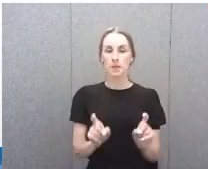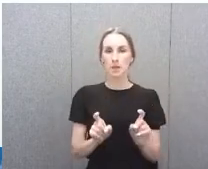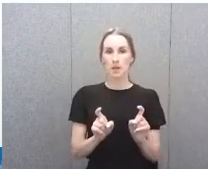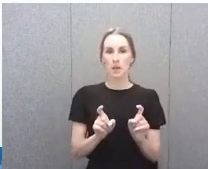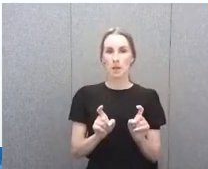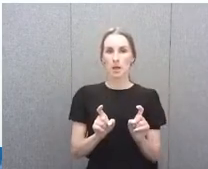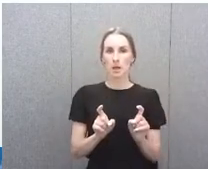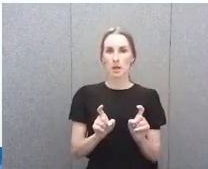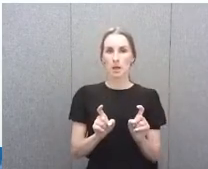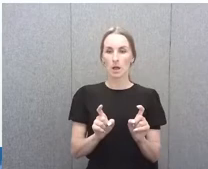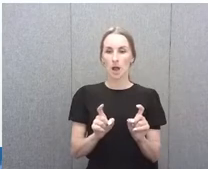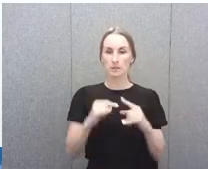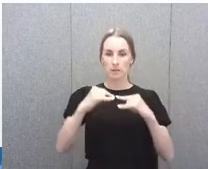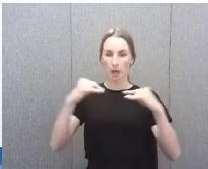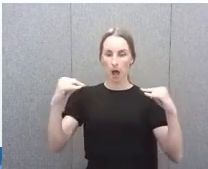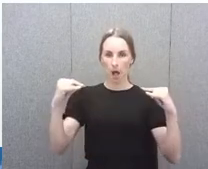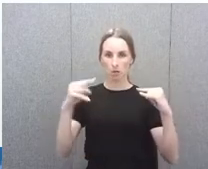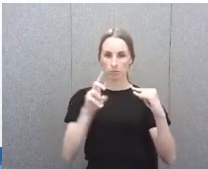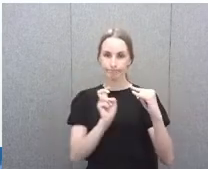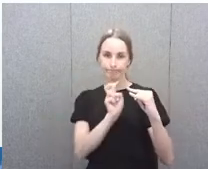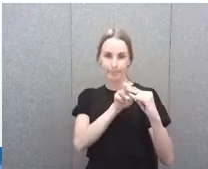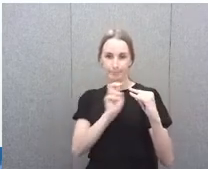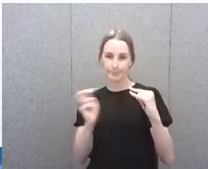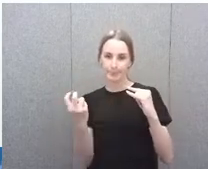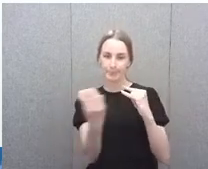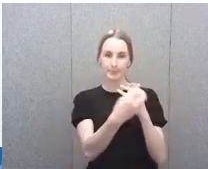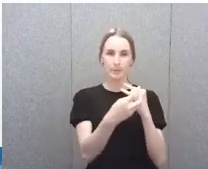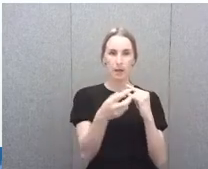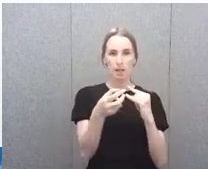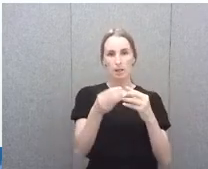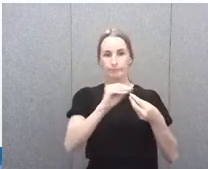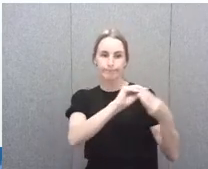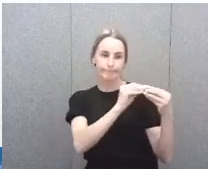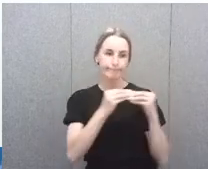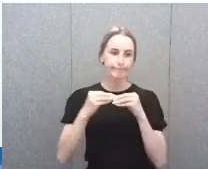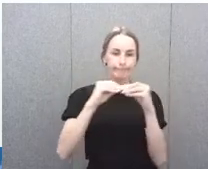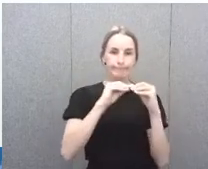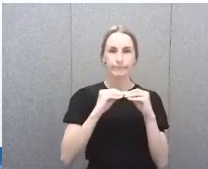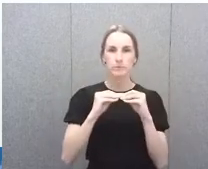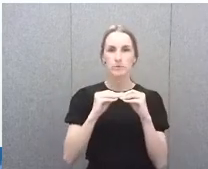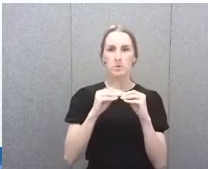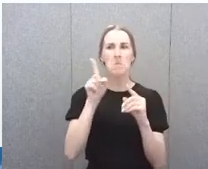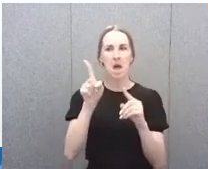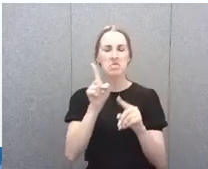кто сидит за столом переговоров.